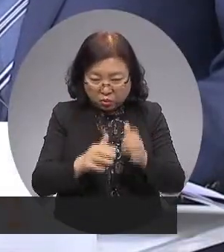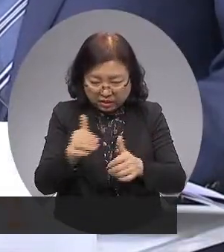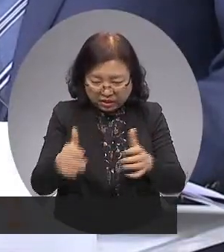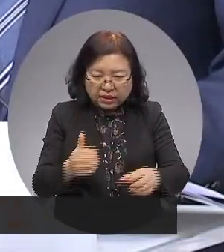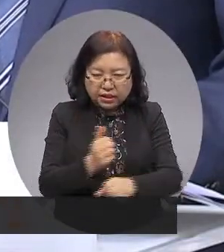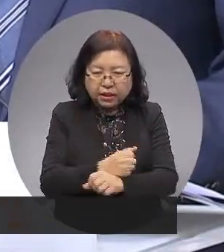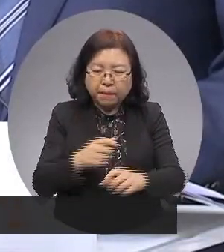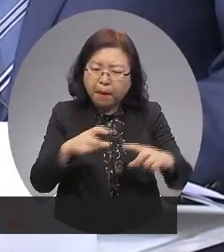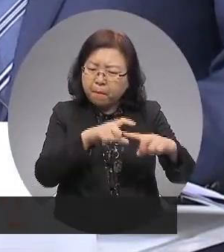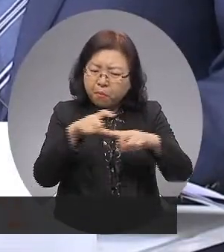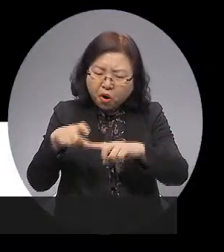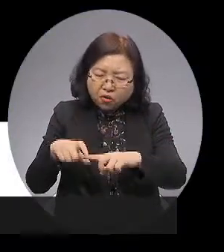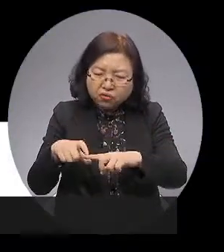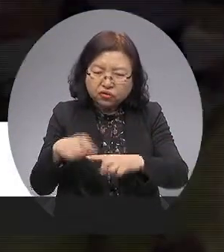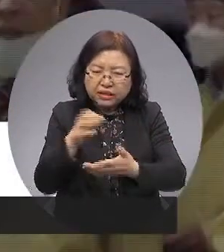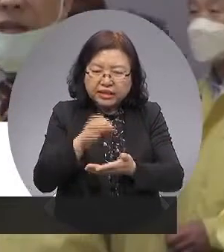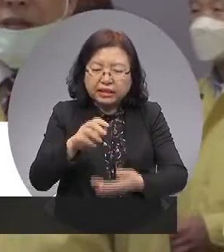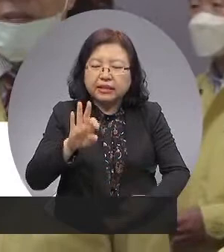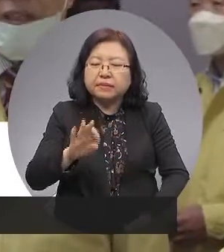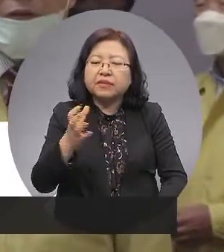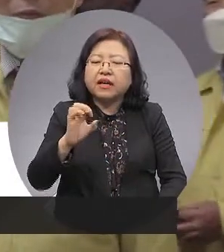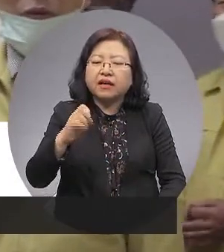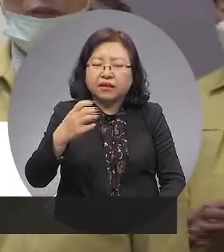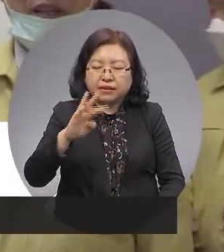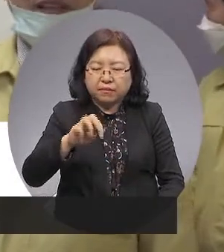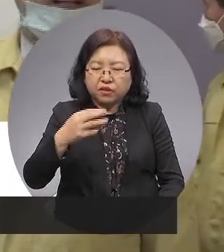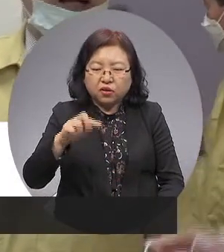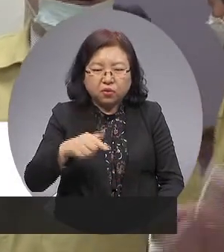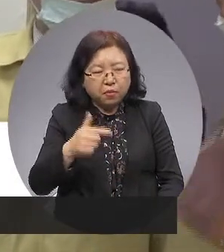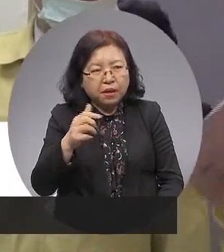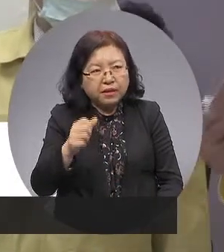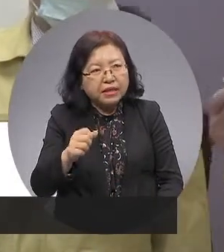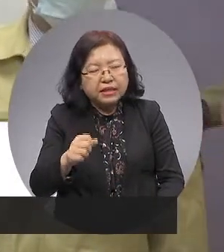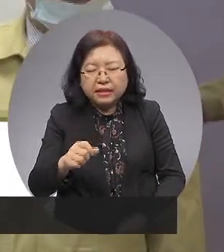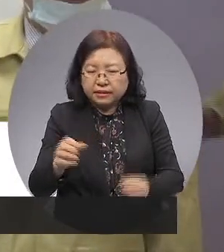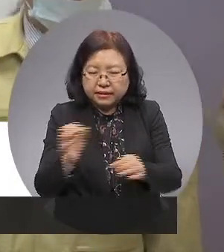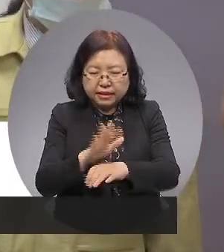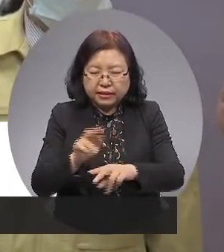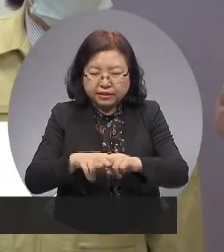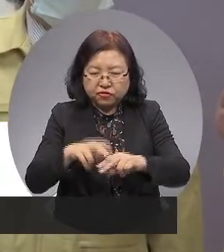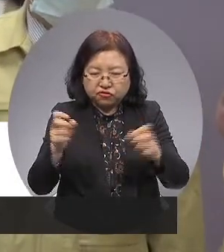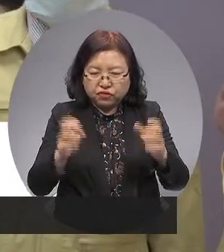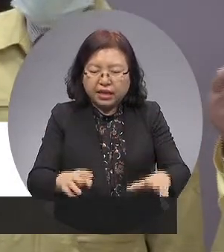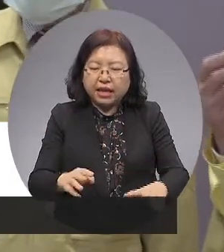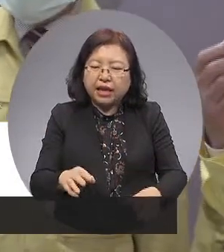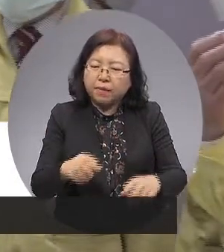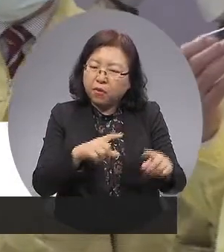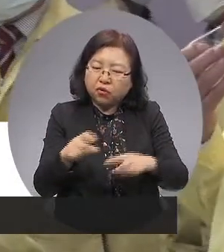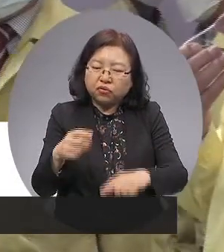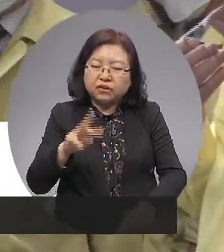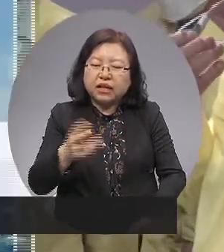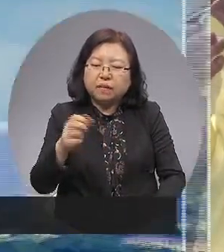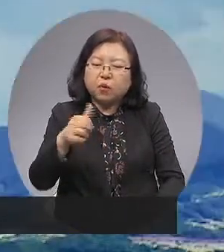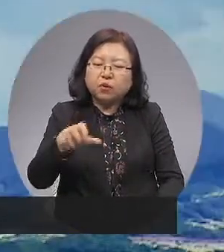재산은 14억 603만 원으로 임기 중에 약 3억 4,800만 원